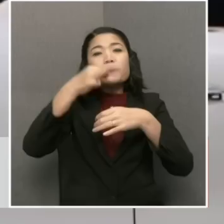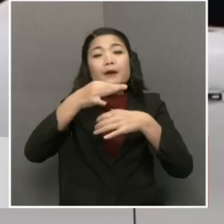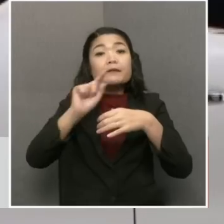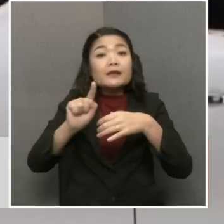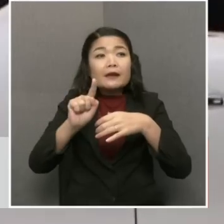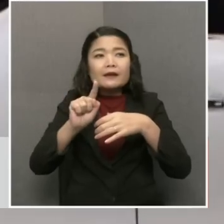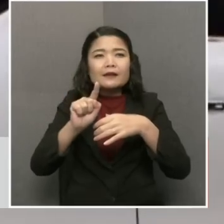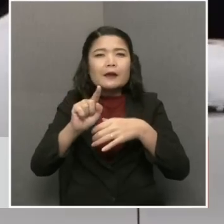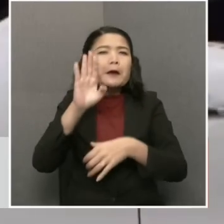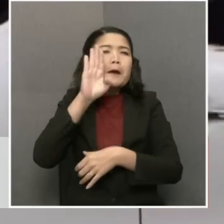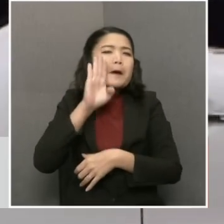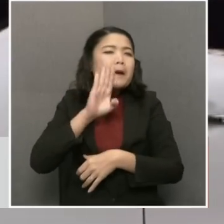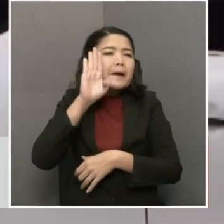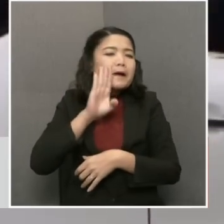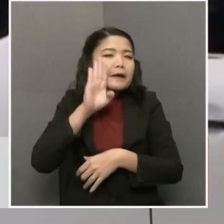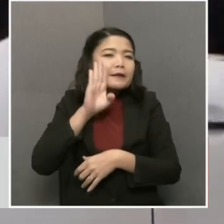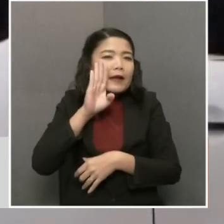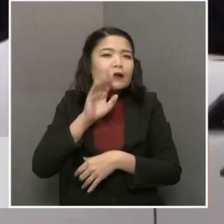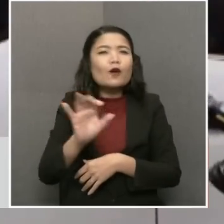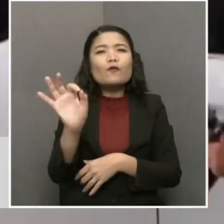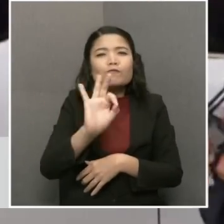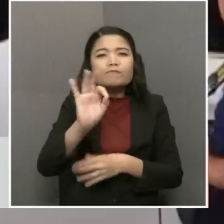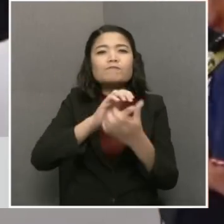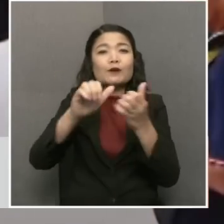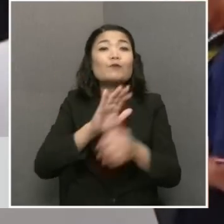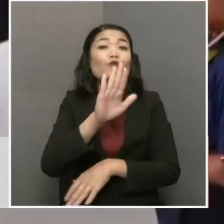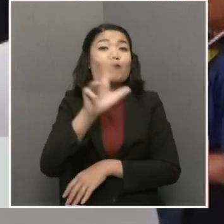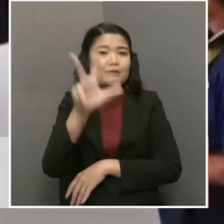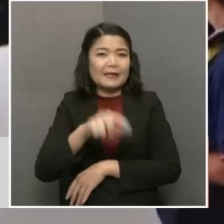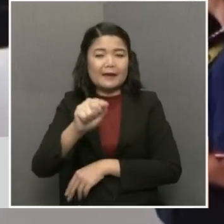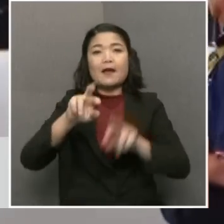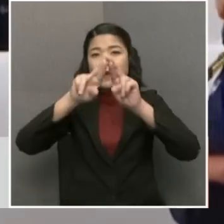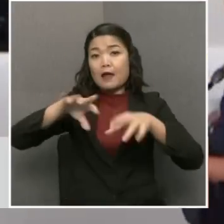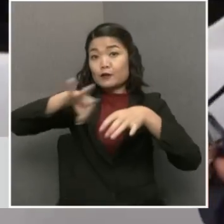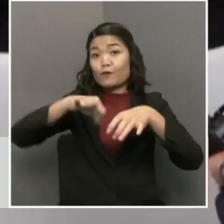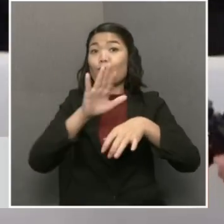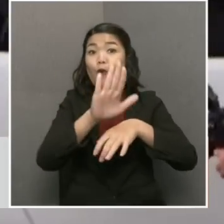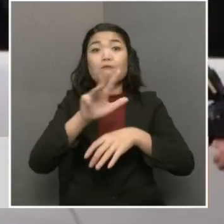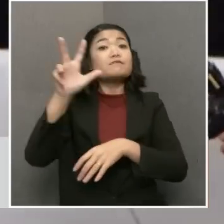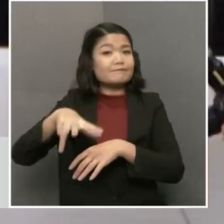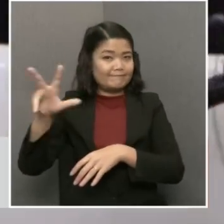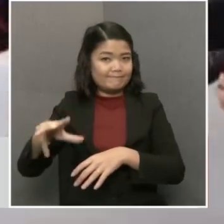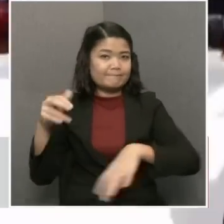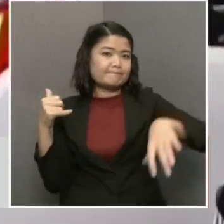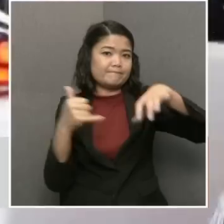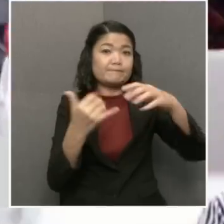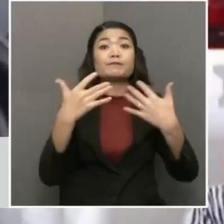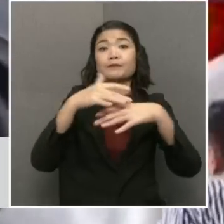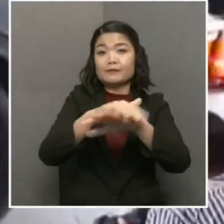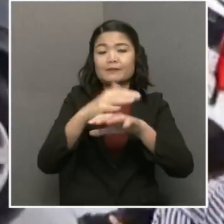ว่าเมนูช็อกมิ้นท์นะคะเป็นเมนูประจำของพรรคเพื่อไทยที่คาเฟ่ติ้งแล็บนะคะของพรรคเพื่อไทยนั่นเอง